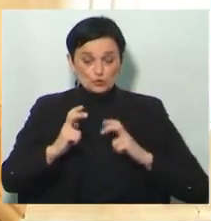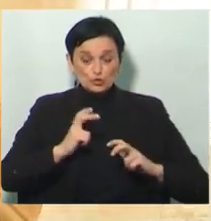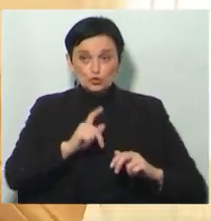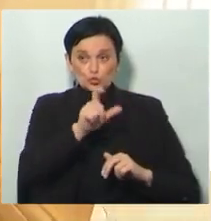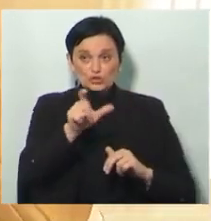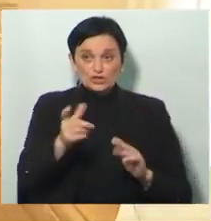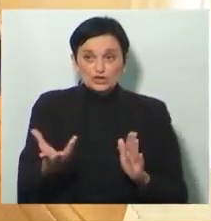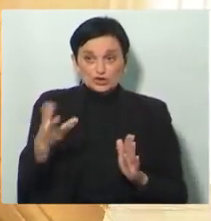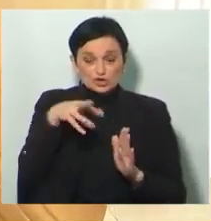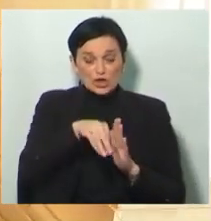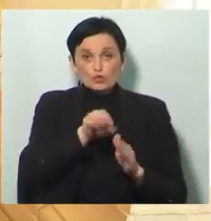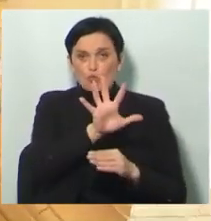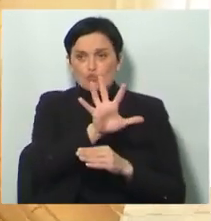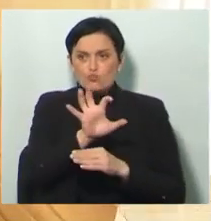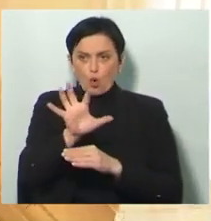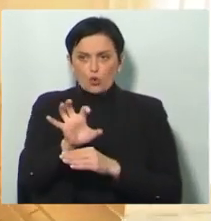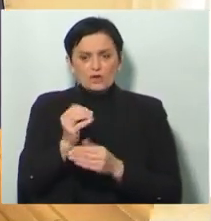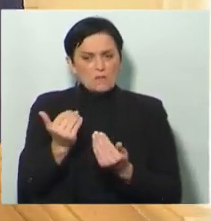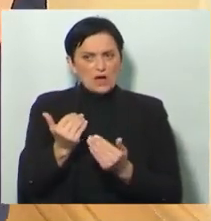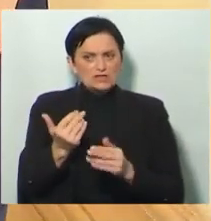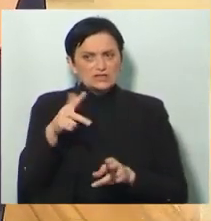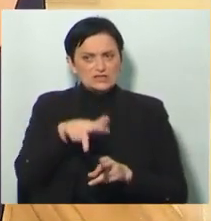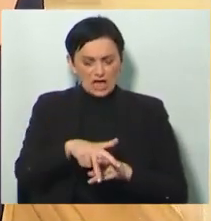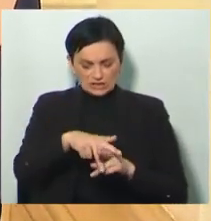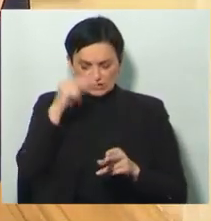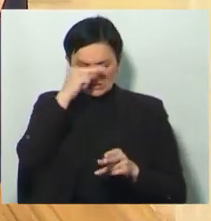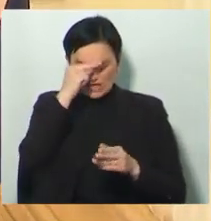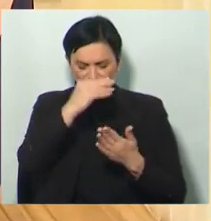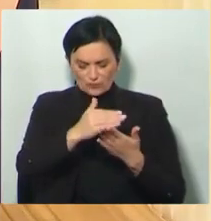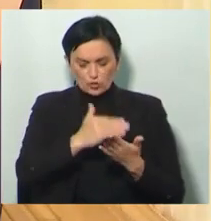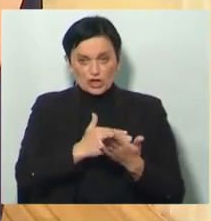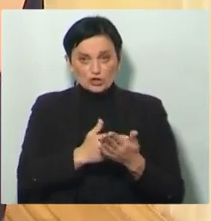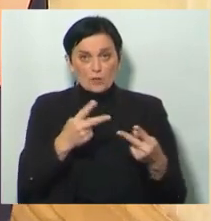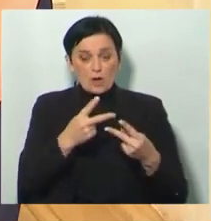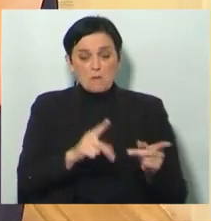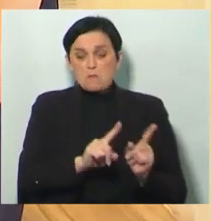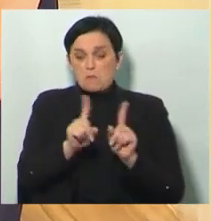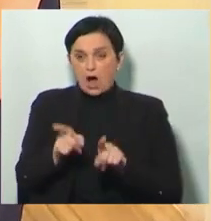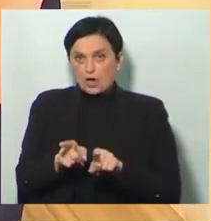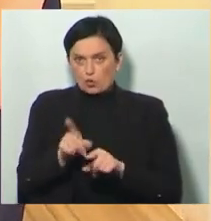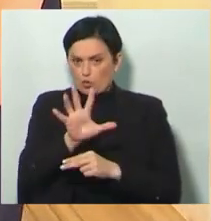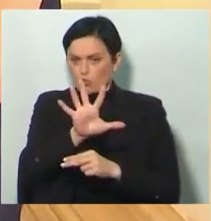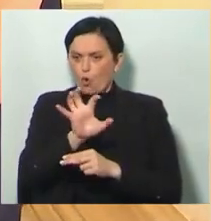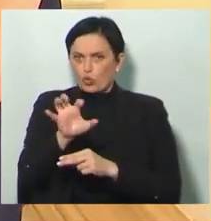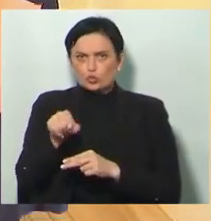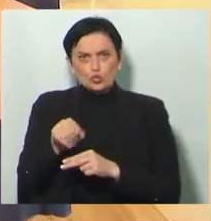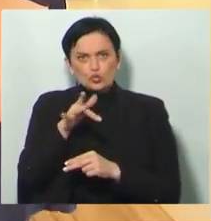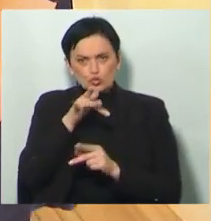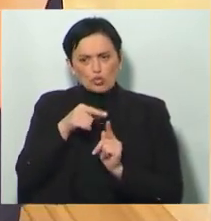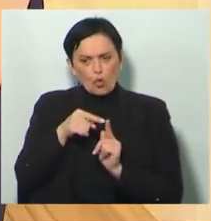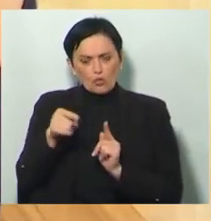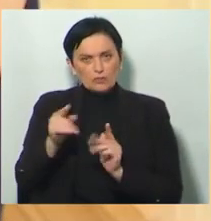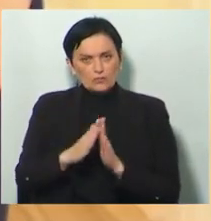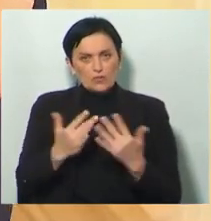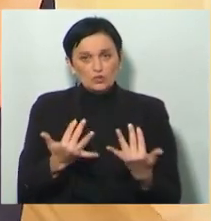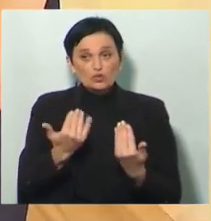ჩაგერთოთ ფოტოგრაფიაში? მათ საკმაოდ დატვირთული სასწავლო რეჟიმი აქვთ, პარალელურად ფოტოგრაფიაც ბუნებრივია მოითხოვს დროს, მე რამდენადაც ვცით,